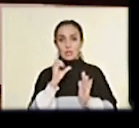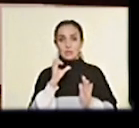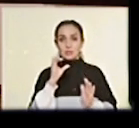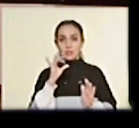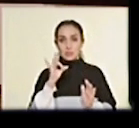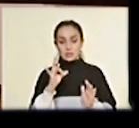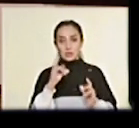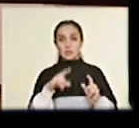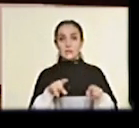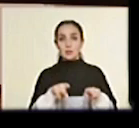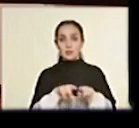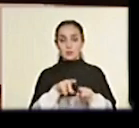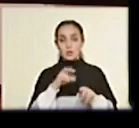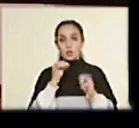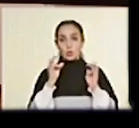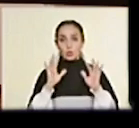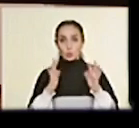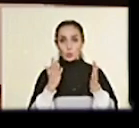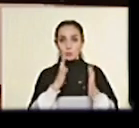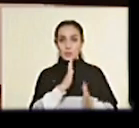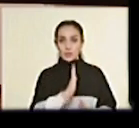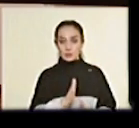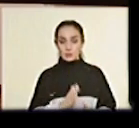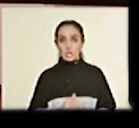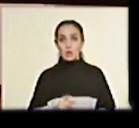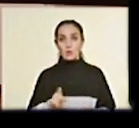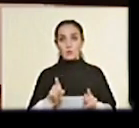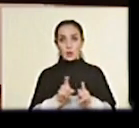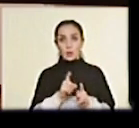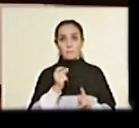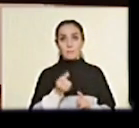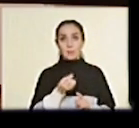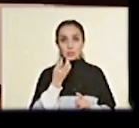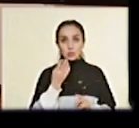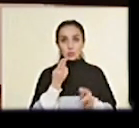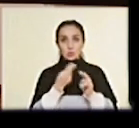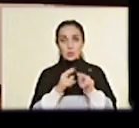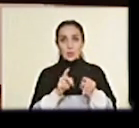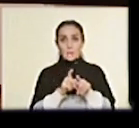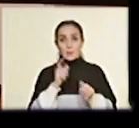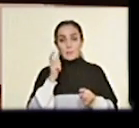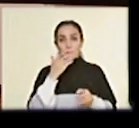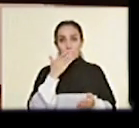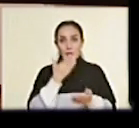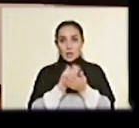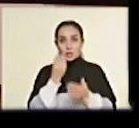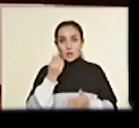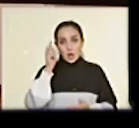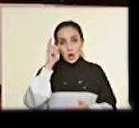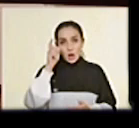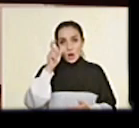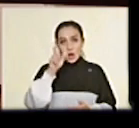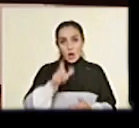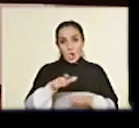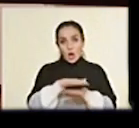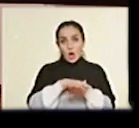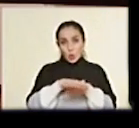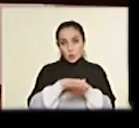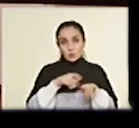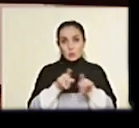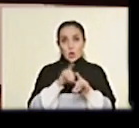asrlarda ro'y beradi. Va bir necha demak, mahalliy aholi bilan, ya'ni o'rta yer